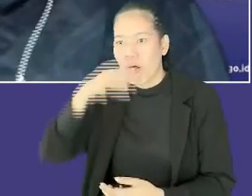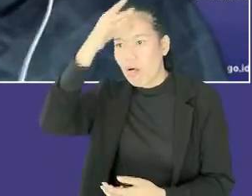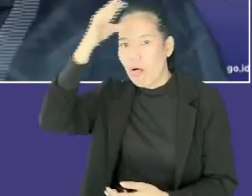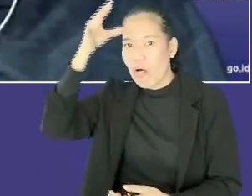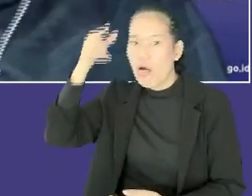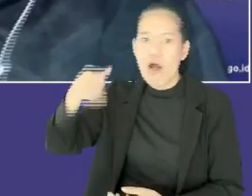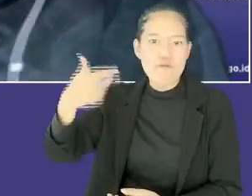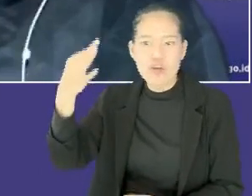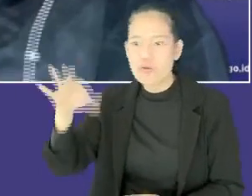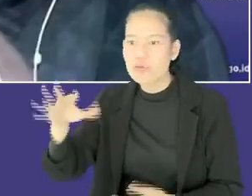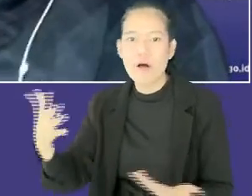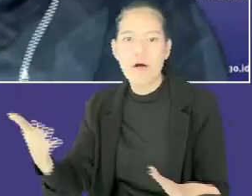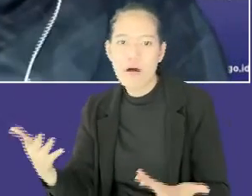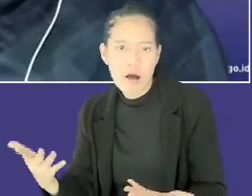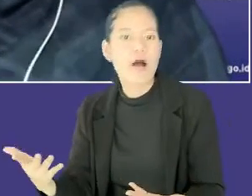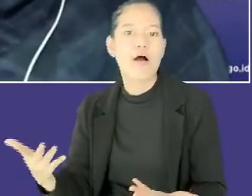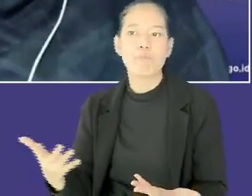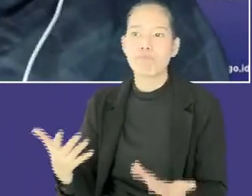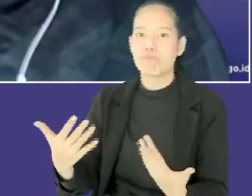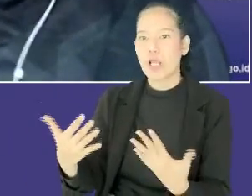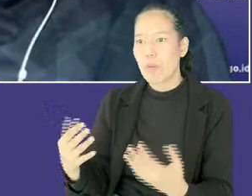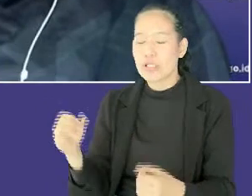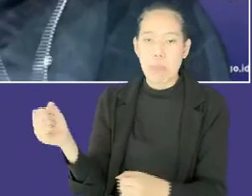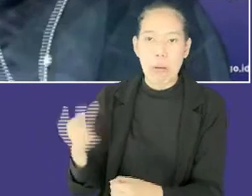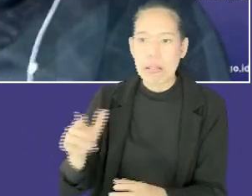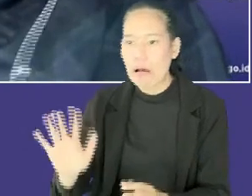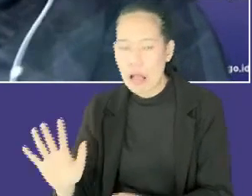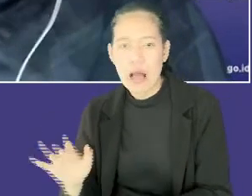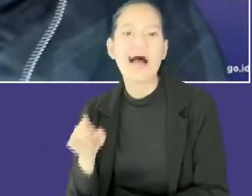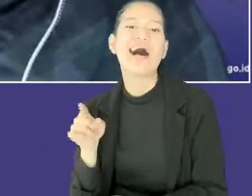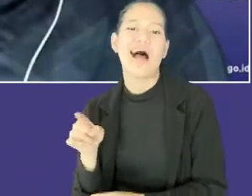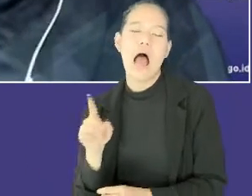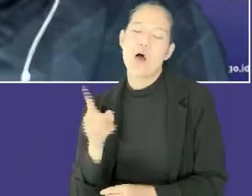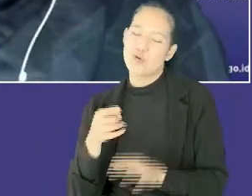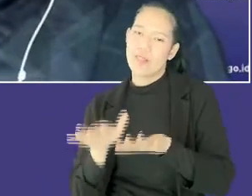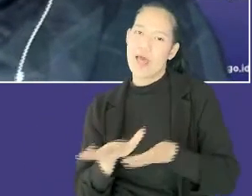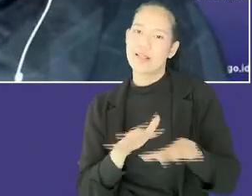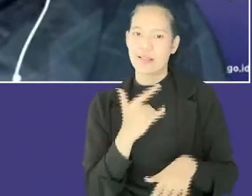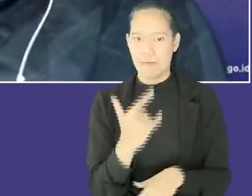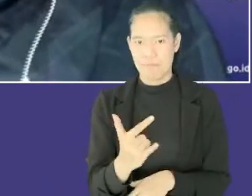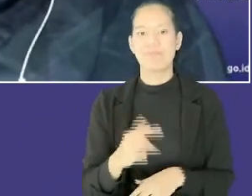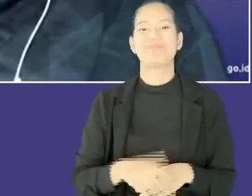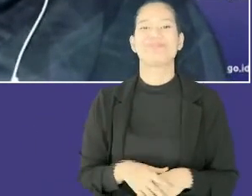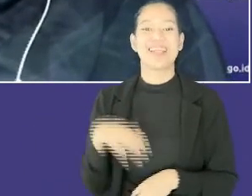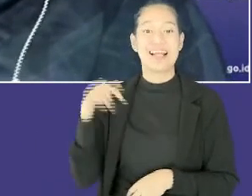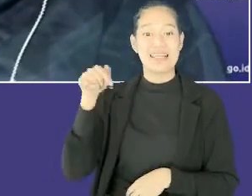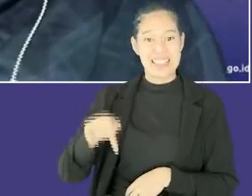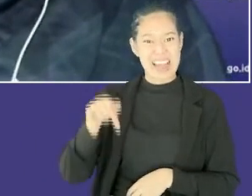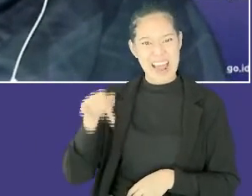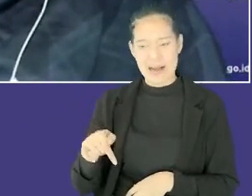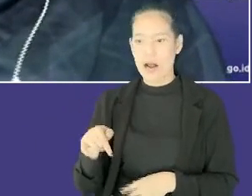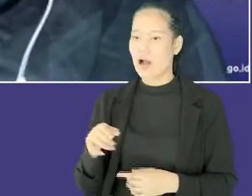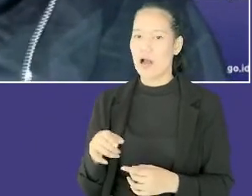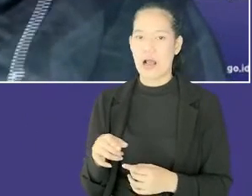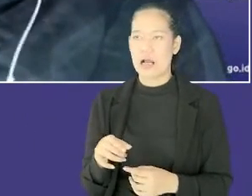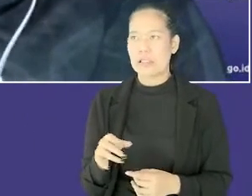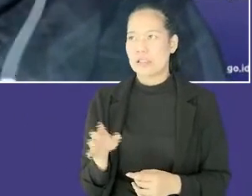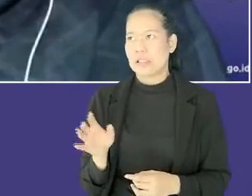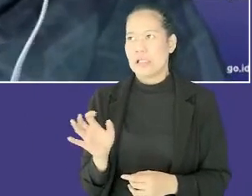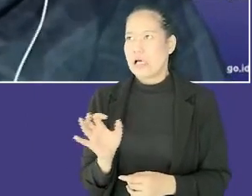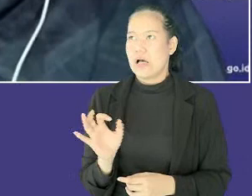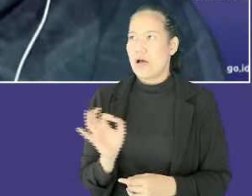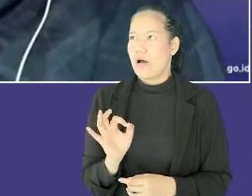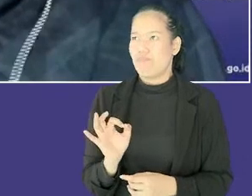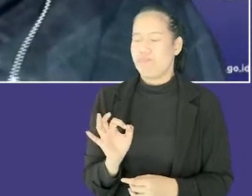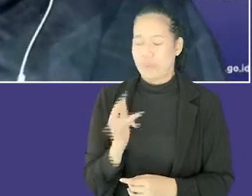diketahui karakteristiknya kemampuannya apa saja kita tetap harus waspada Nah jadi untuk saat ini belum boleh kita bilang dan